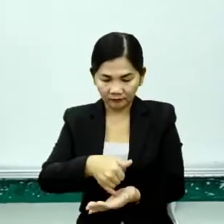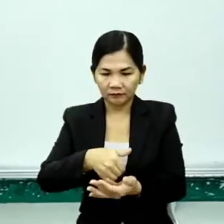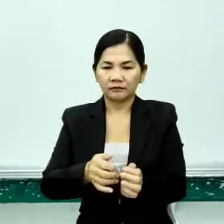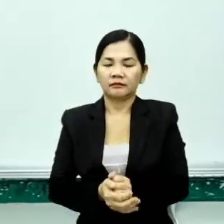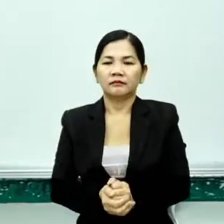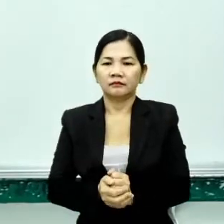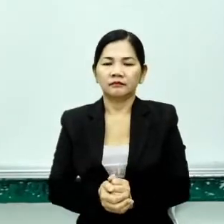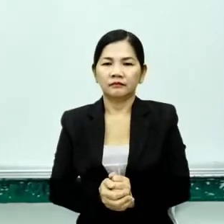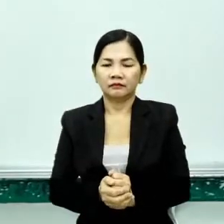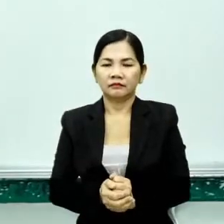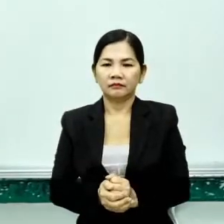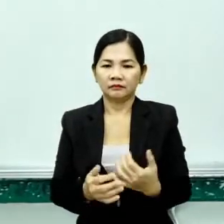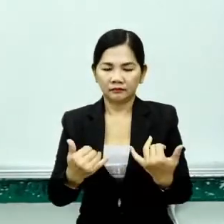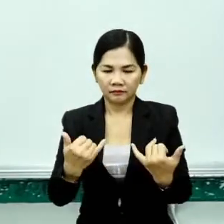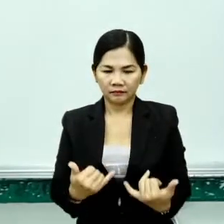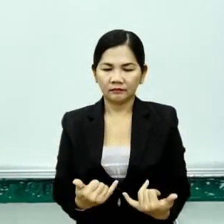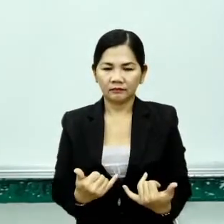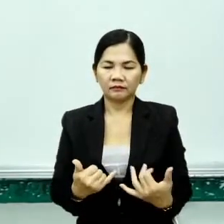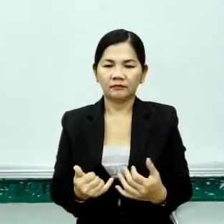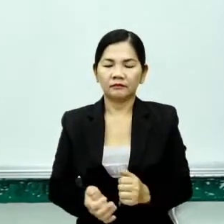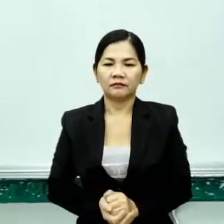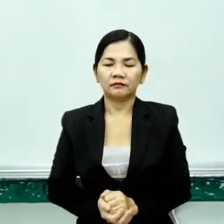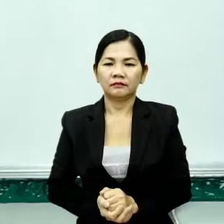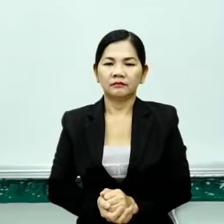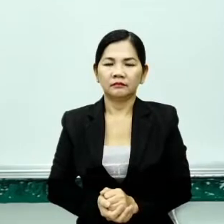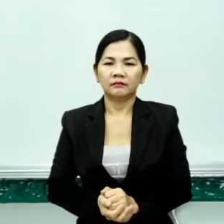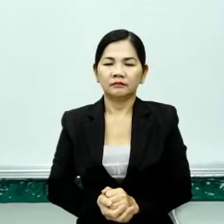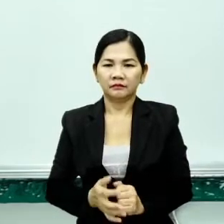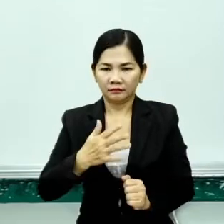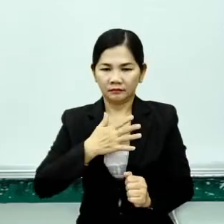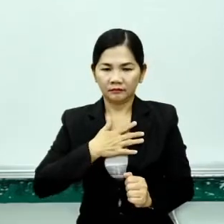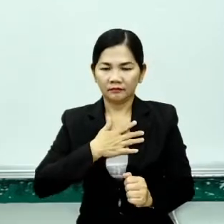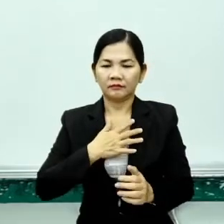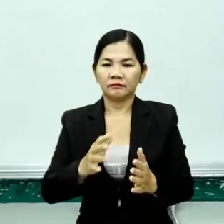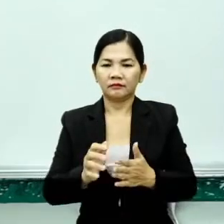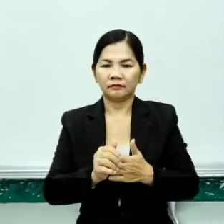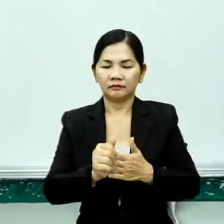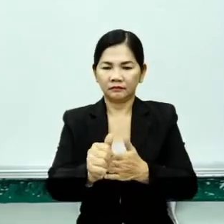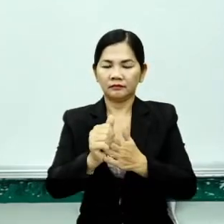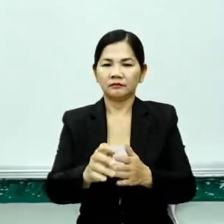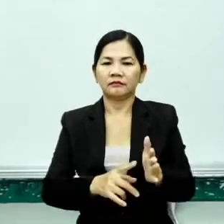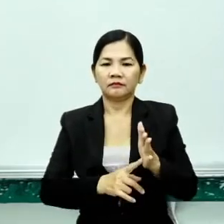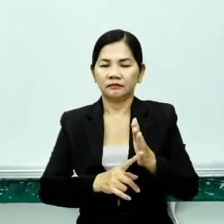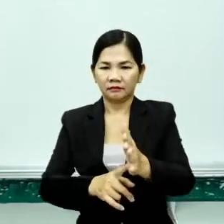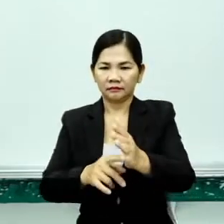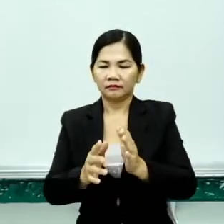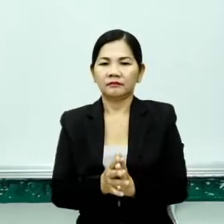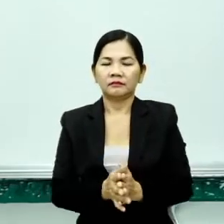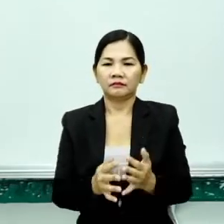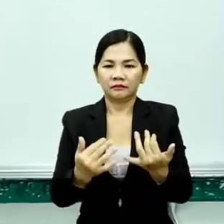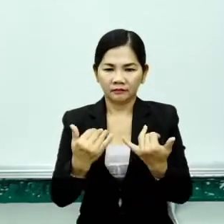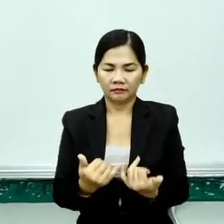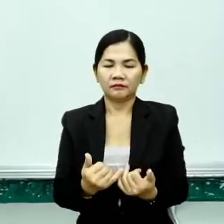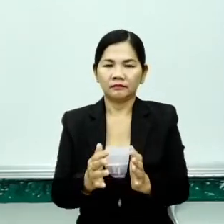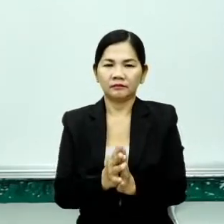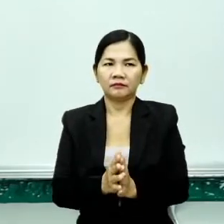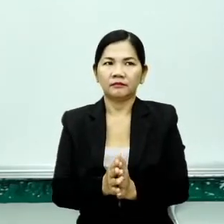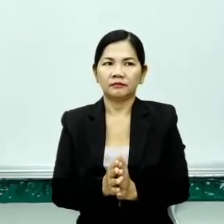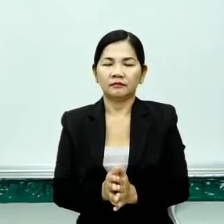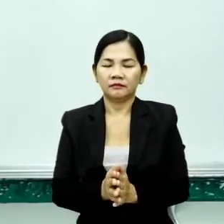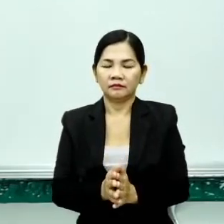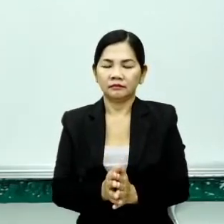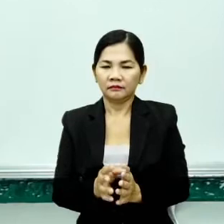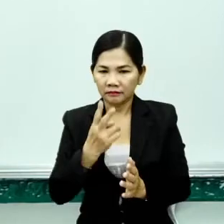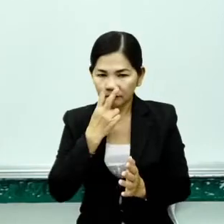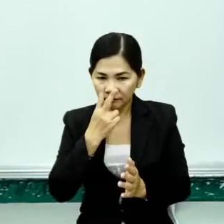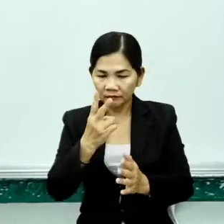chà chẳng con thành ác nghĩa, chà nè cứ chà nâng miên ở vấy, chà bằng hai con bằng to tiết, chà chẳng con chấm, chà tam đan mơ